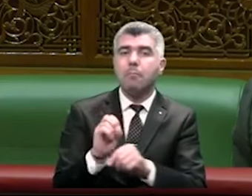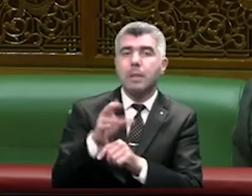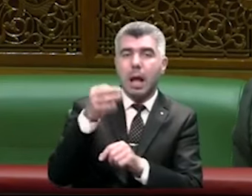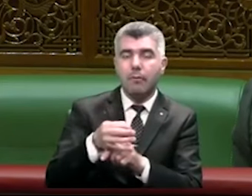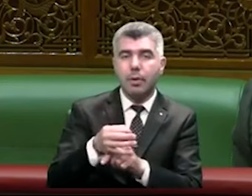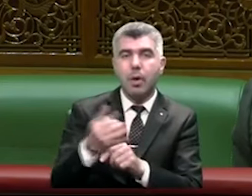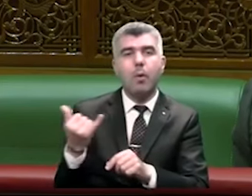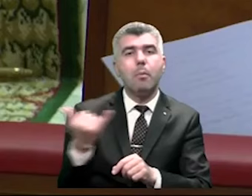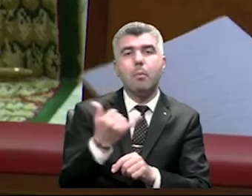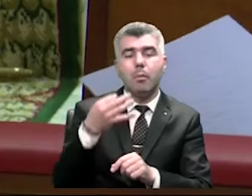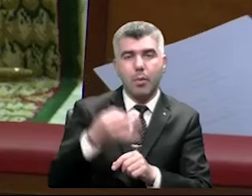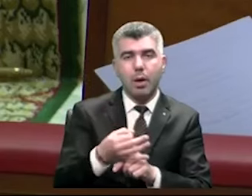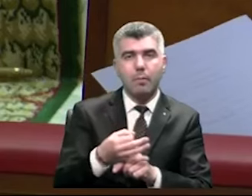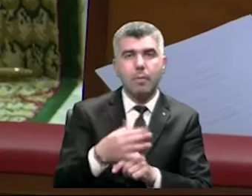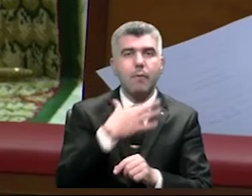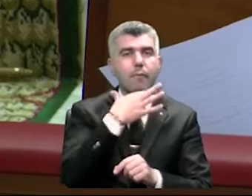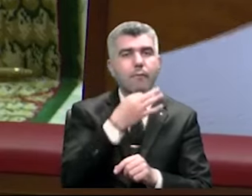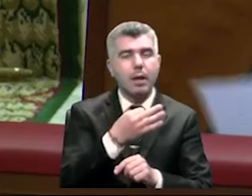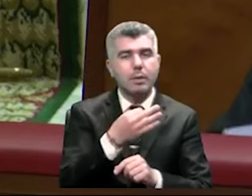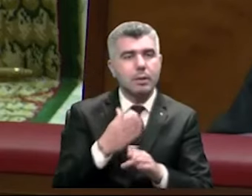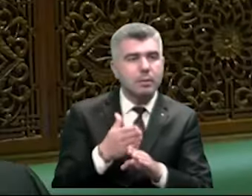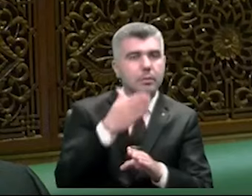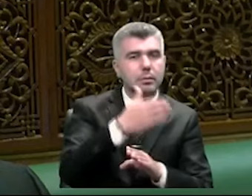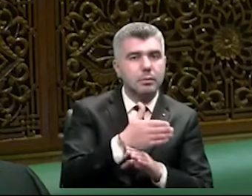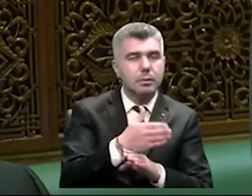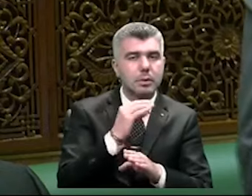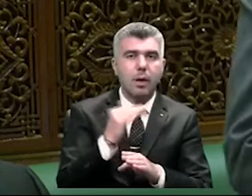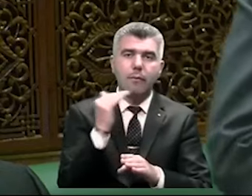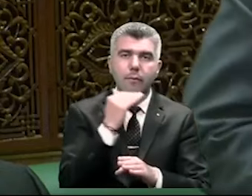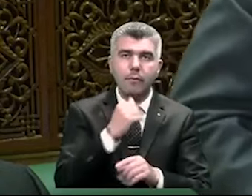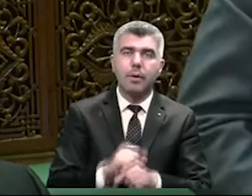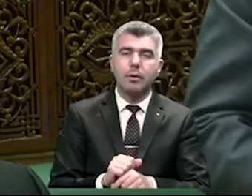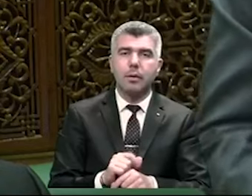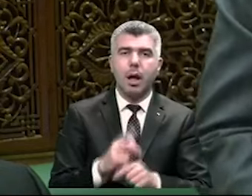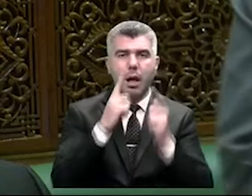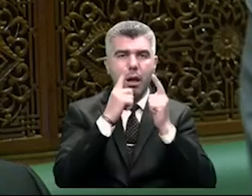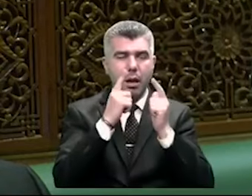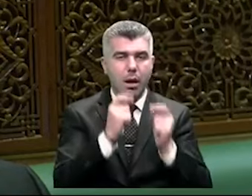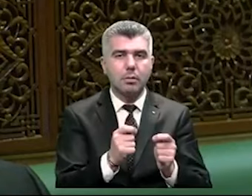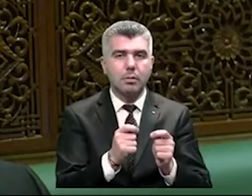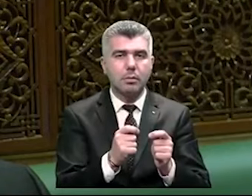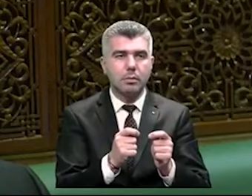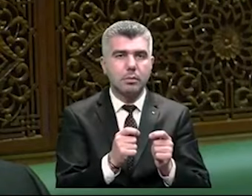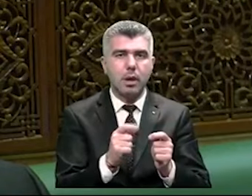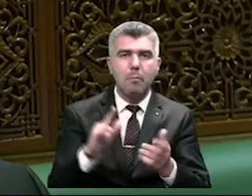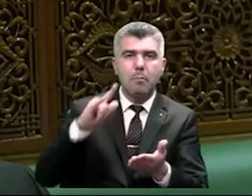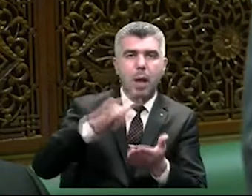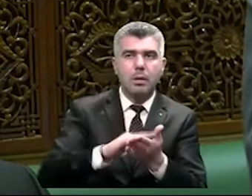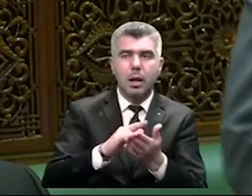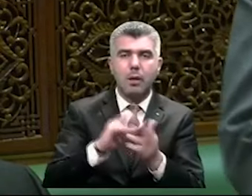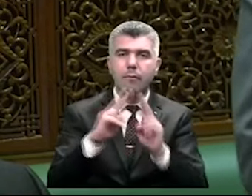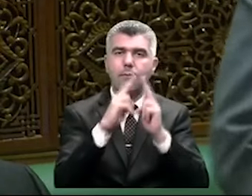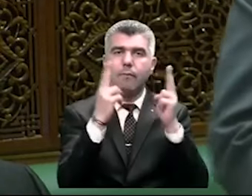المسافرين عمليه المرور بواحد السرعه فائقه وهشي بدينا كنشوفو في بعض المطارات العالميه